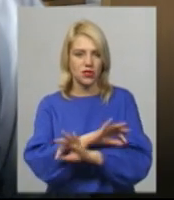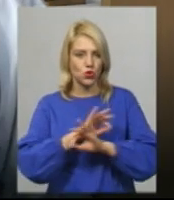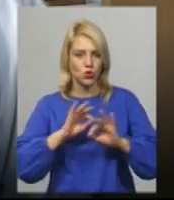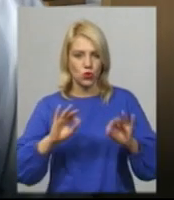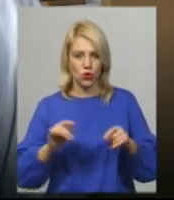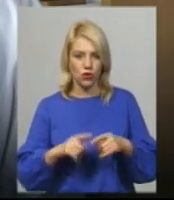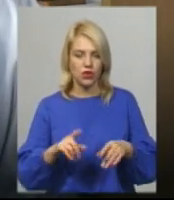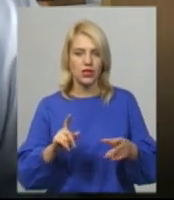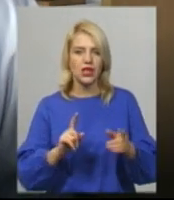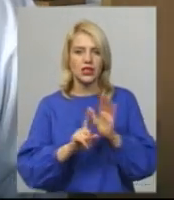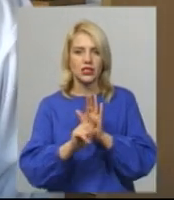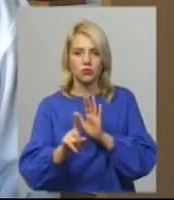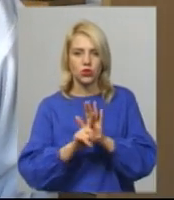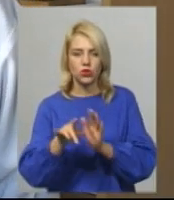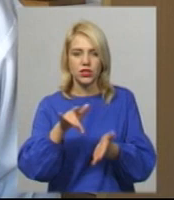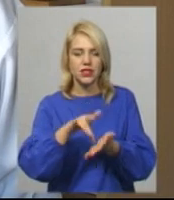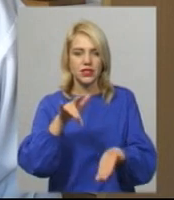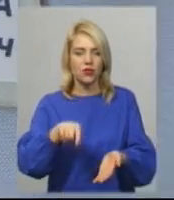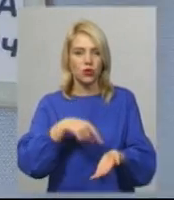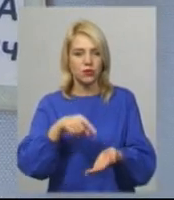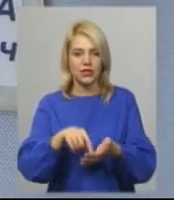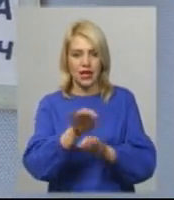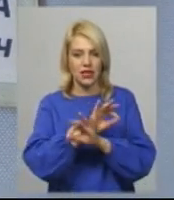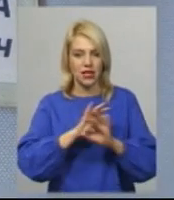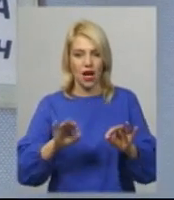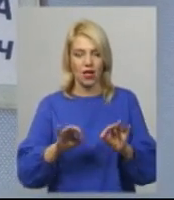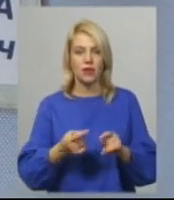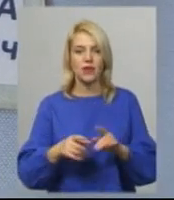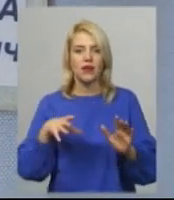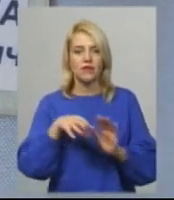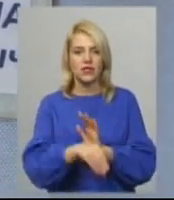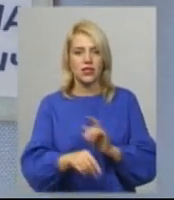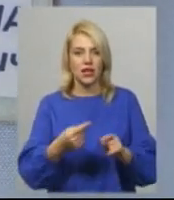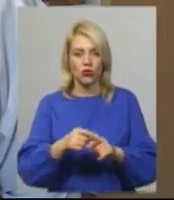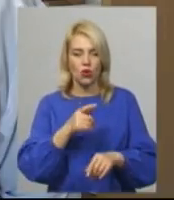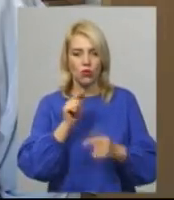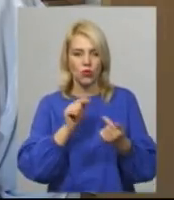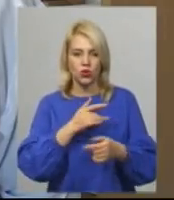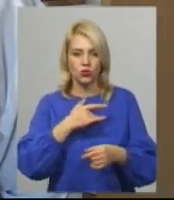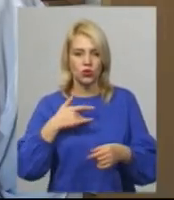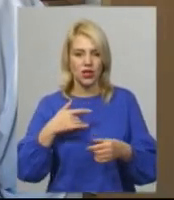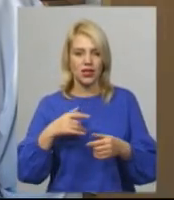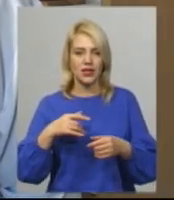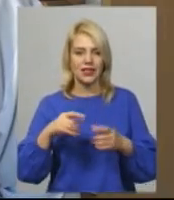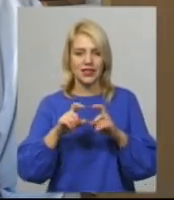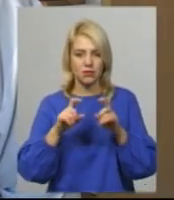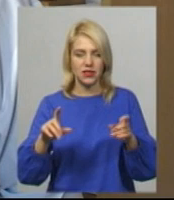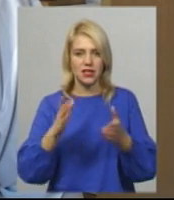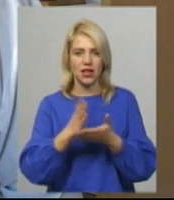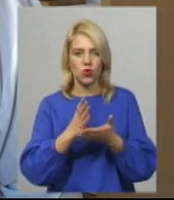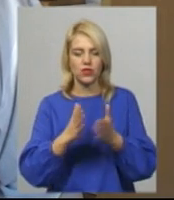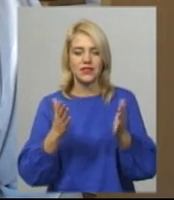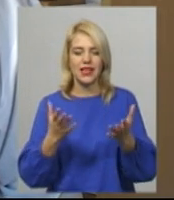сполучення з центру міста ідеальне. В складі міського протиральницького диспансеру знаходився денний